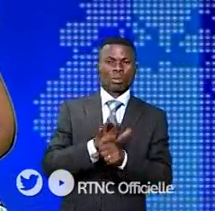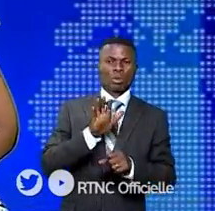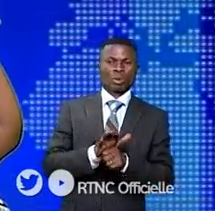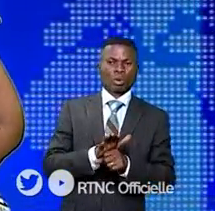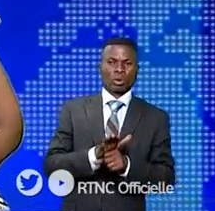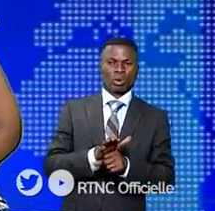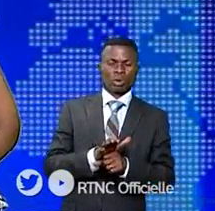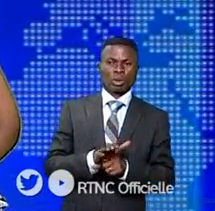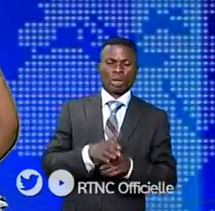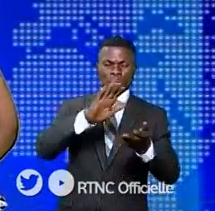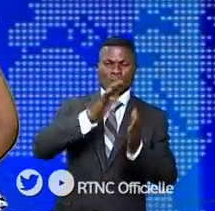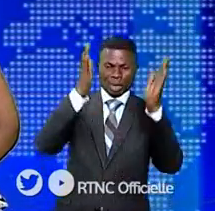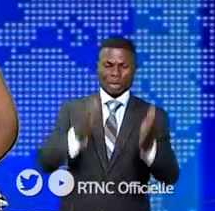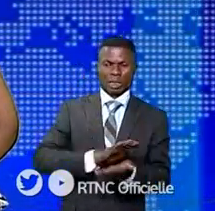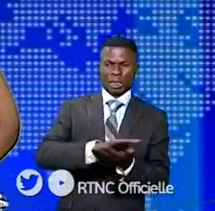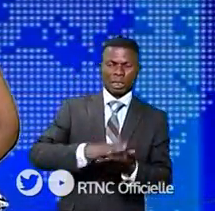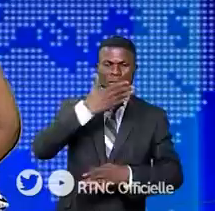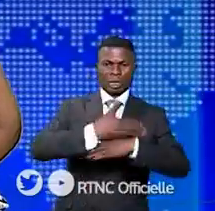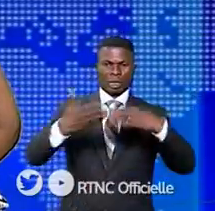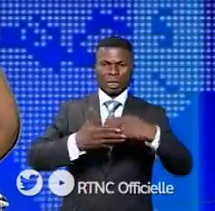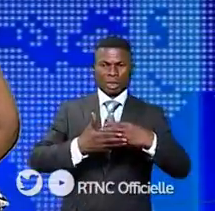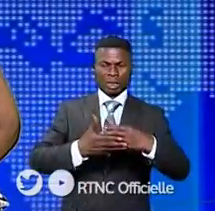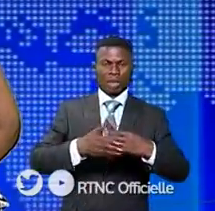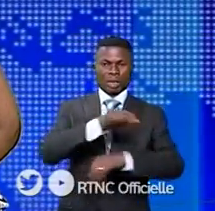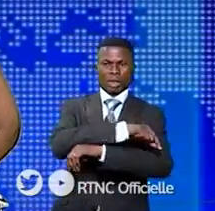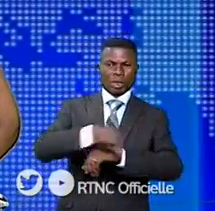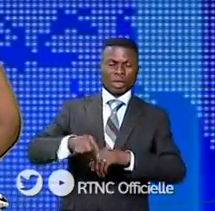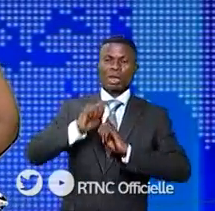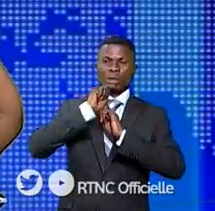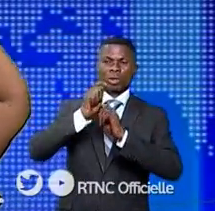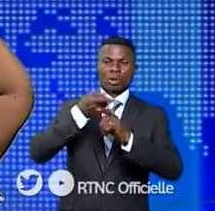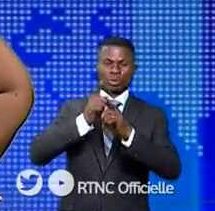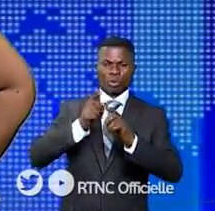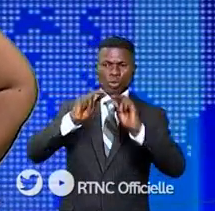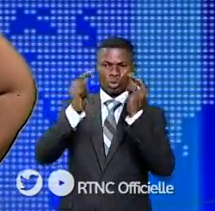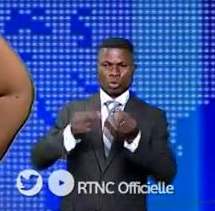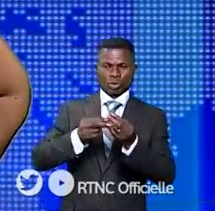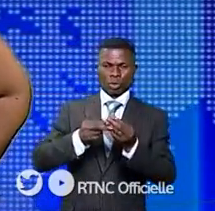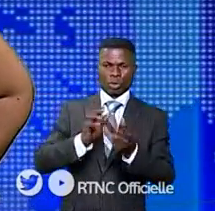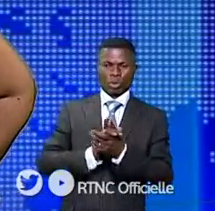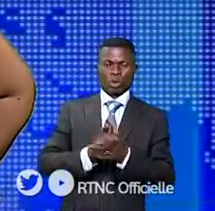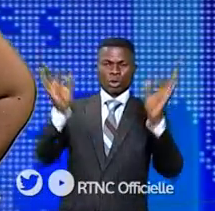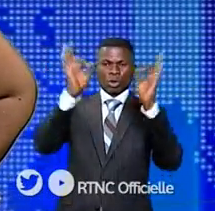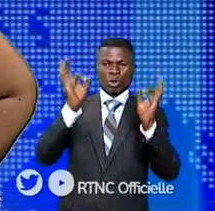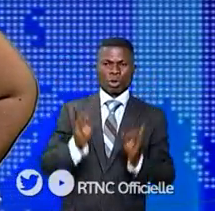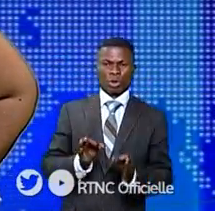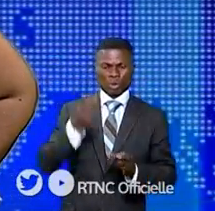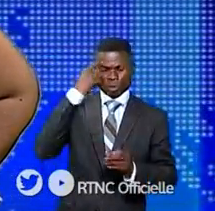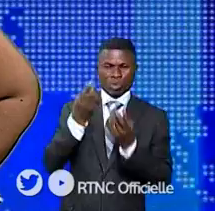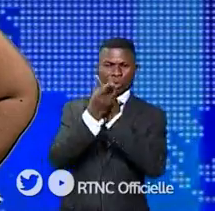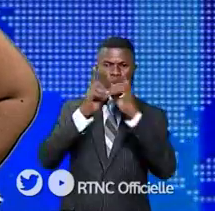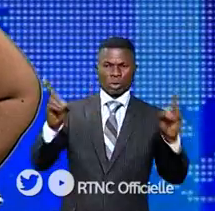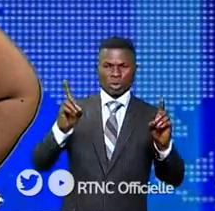important de sacs de ciment pour la construction de son propre siège. C'est un don du parti La Convention des fédéralistes pour la